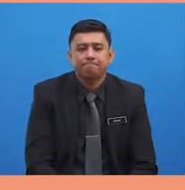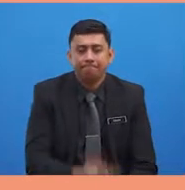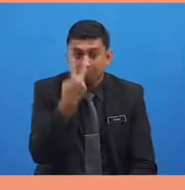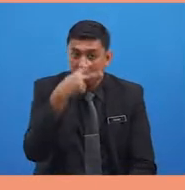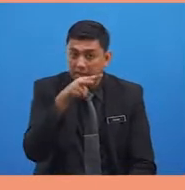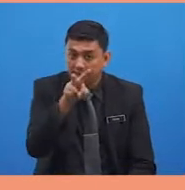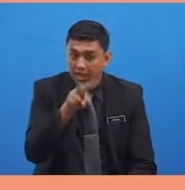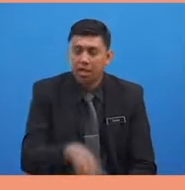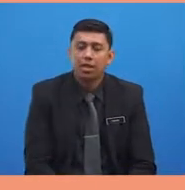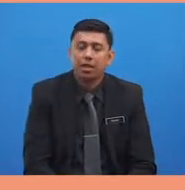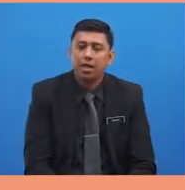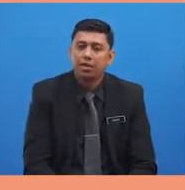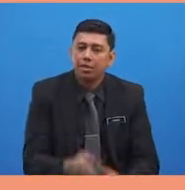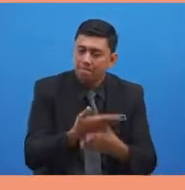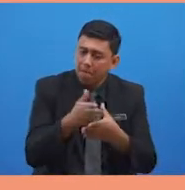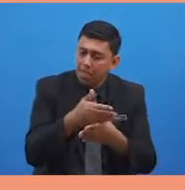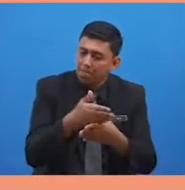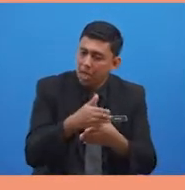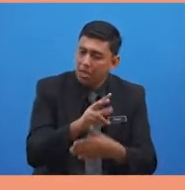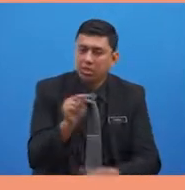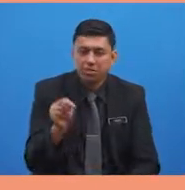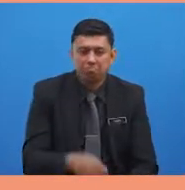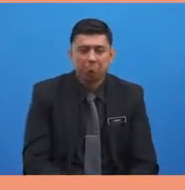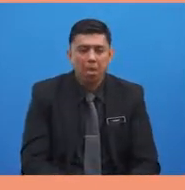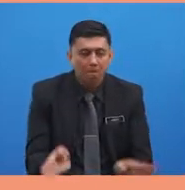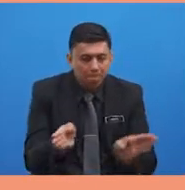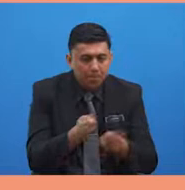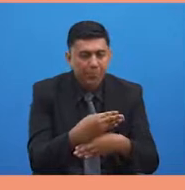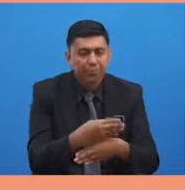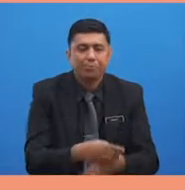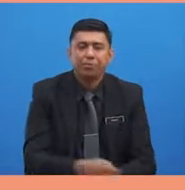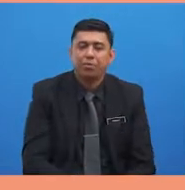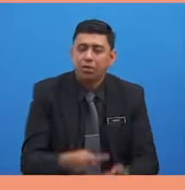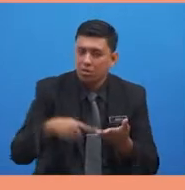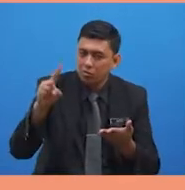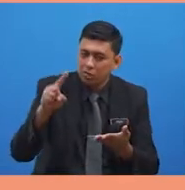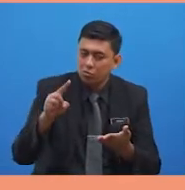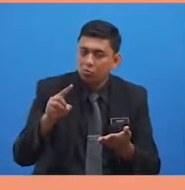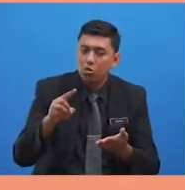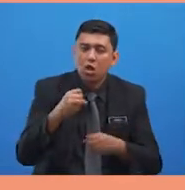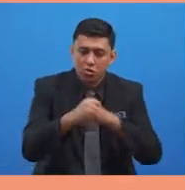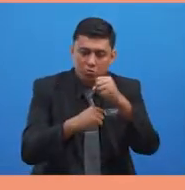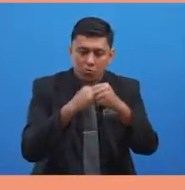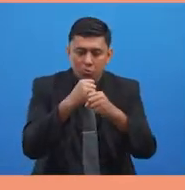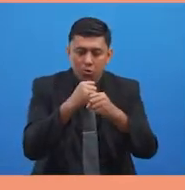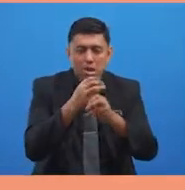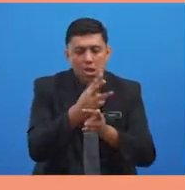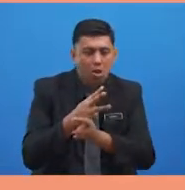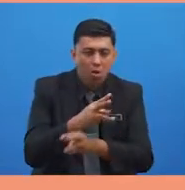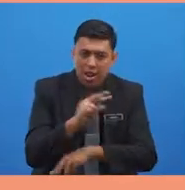Perhatikan juga bahagian-bahagian yang membentuk suatu struktur kawalan.